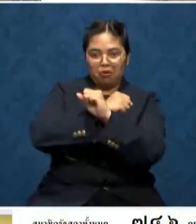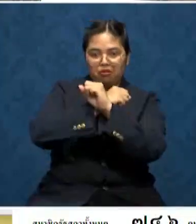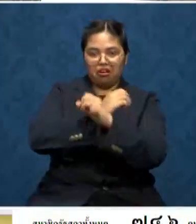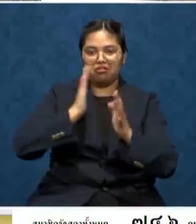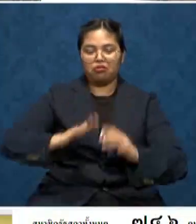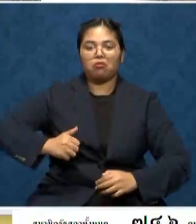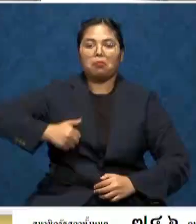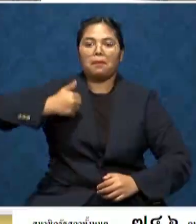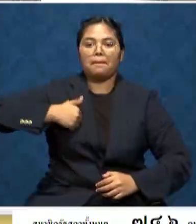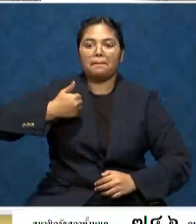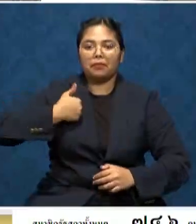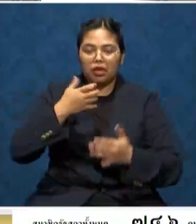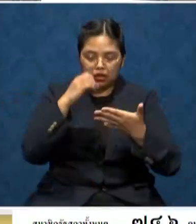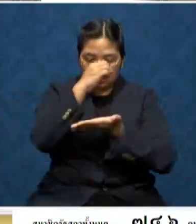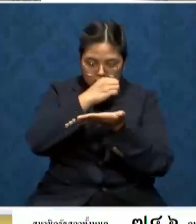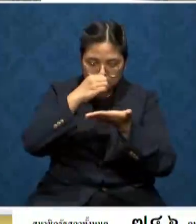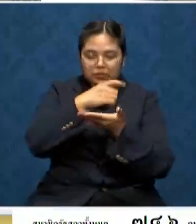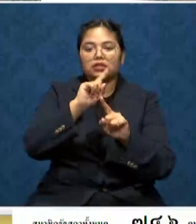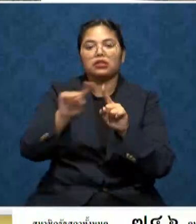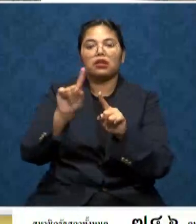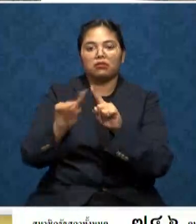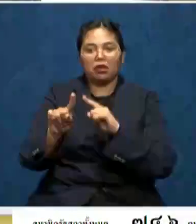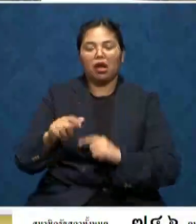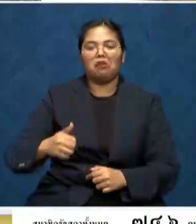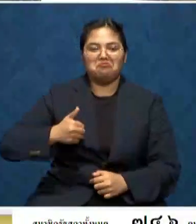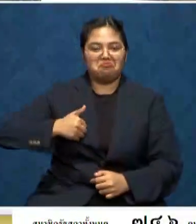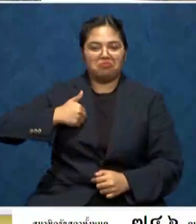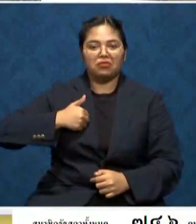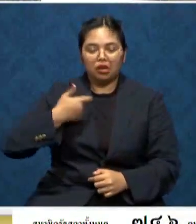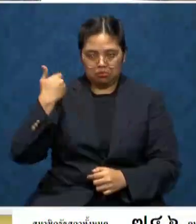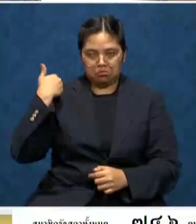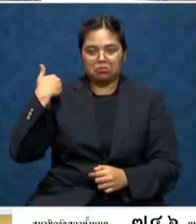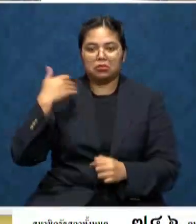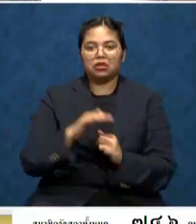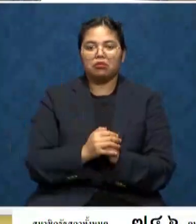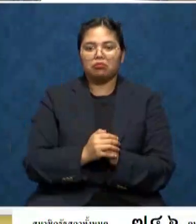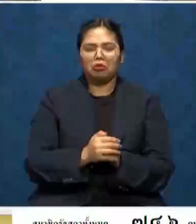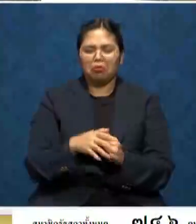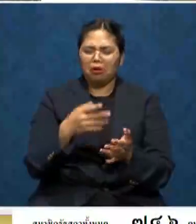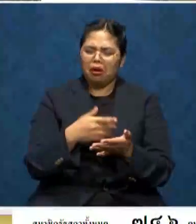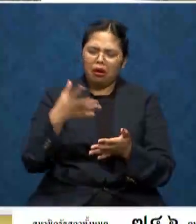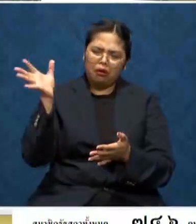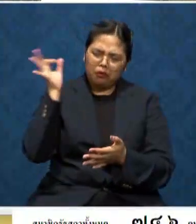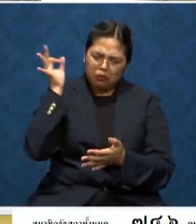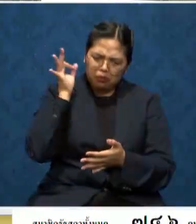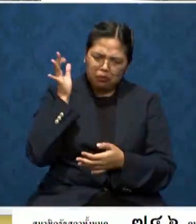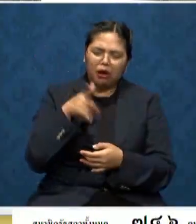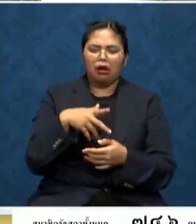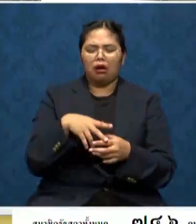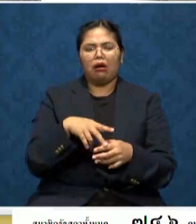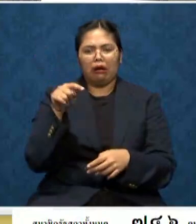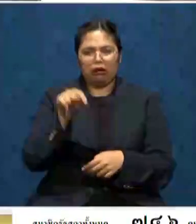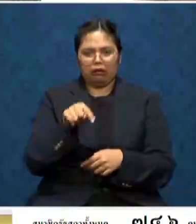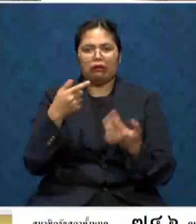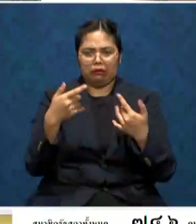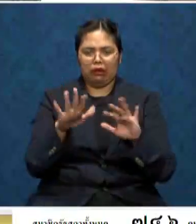ะยาเศพติดประประół conclusionผมฟังื่องที่เกิดขึมาแล้วดิน Speakerวาแกกก